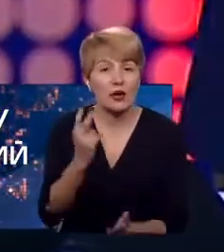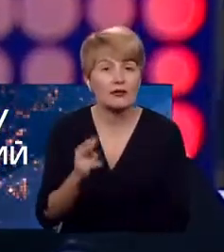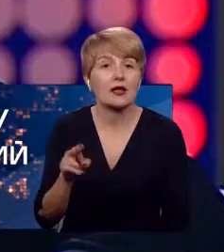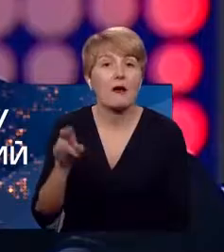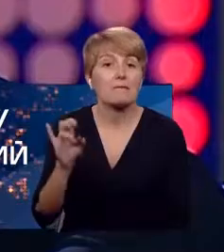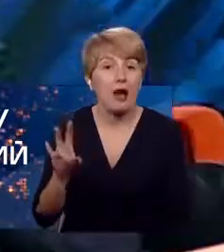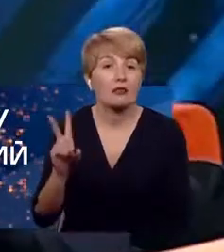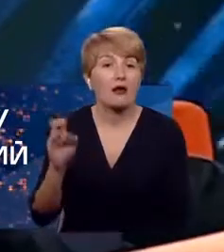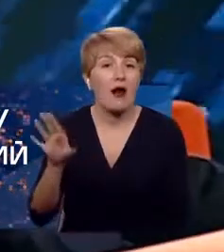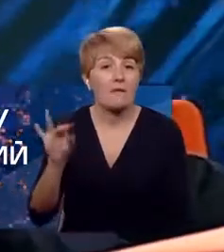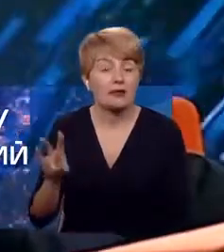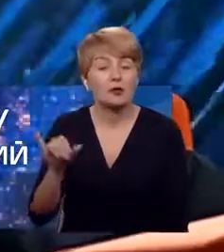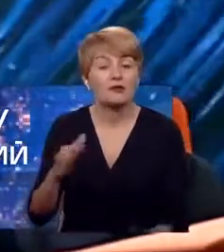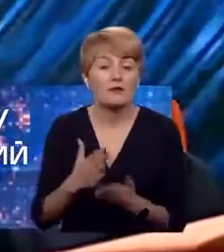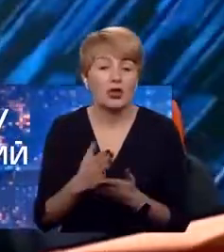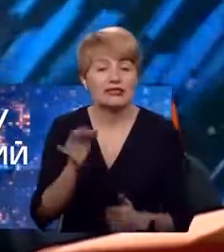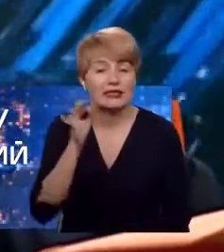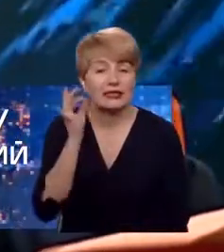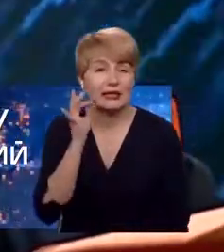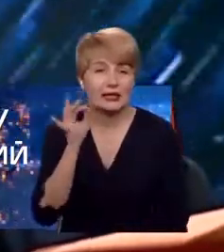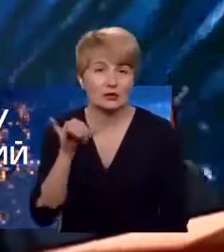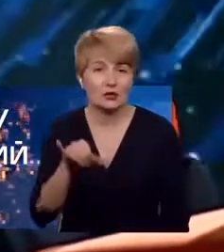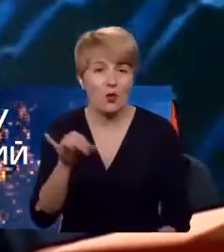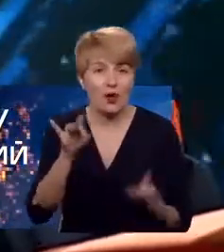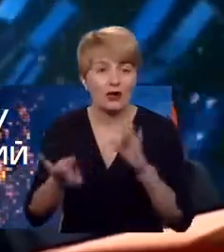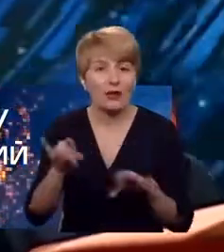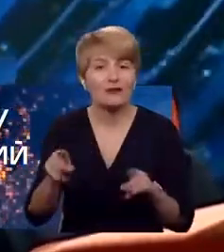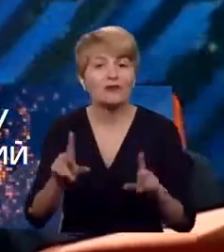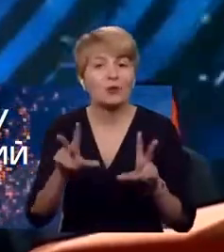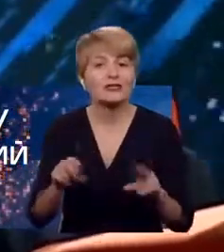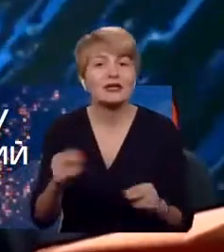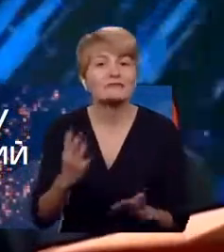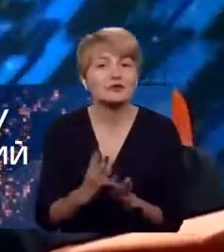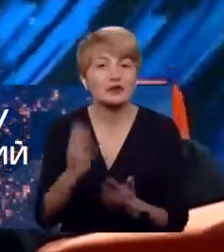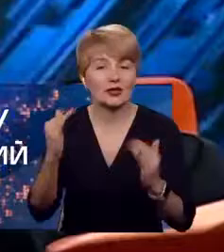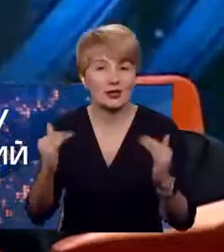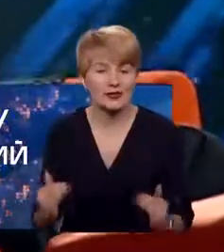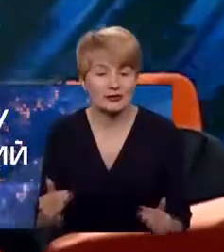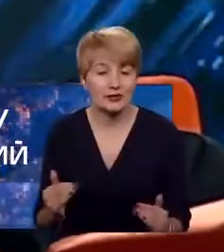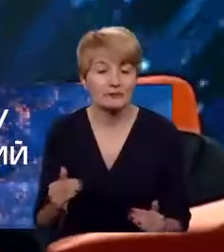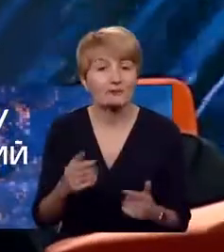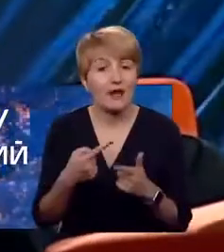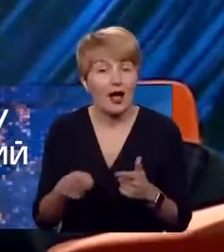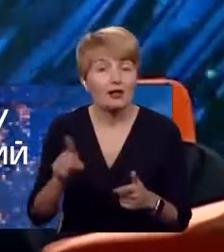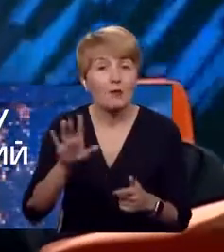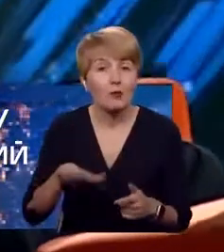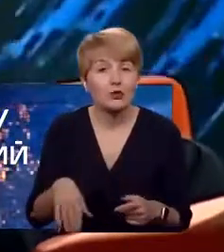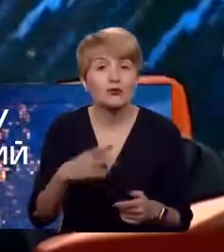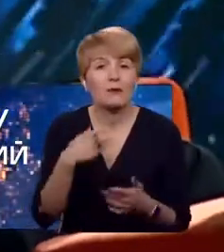Каплін, ну, у нього там є хитрість у його рекламі, він обіцяє в 4 рази. Правда, потім ми бачимо